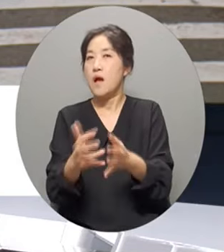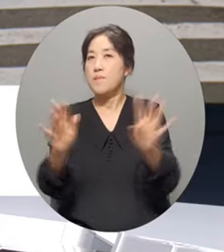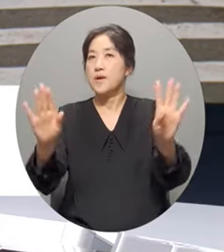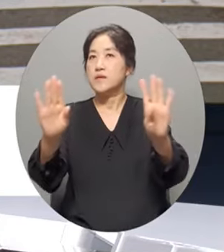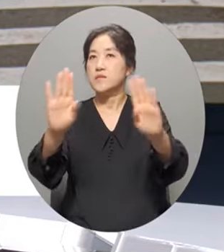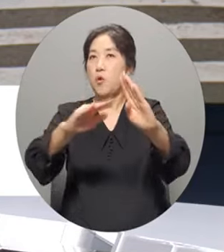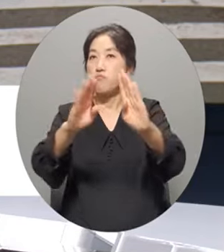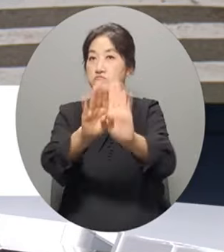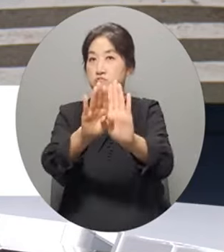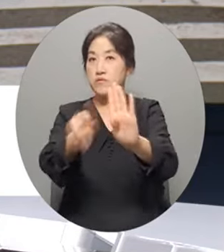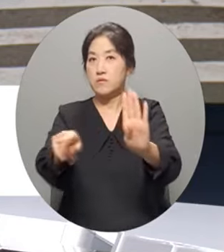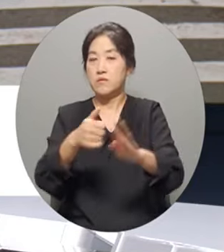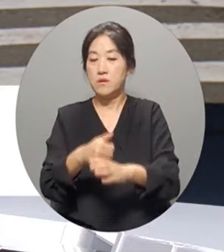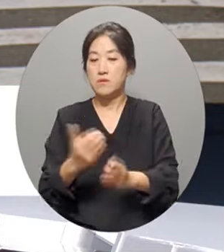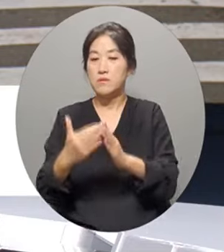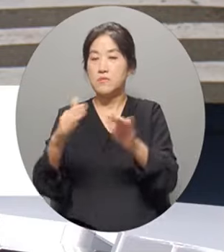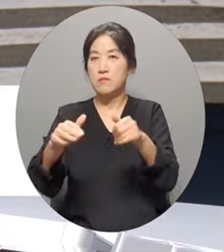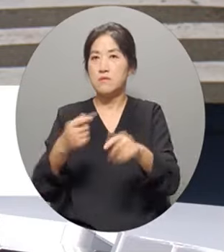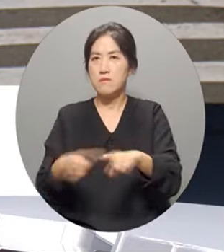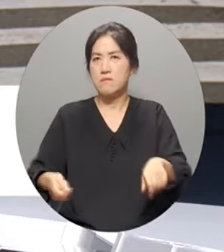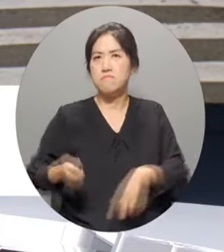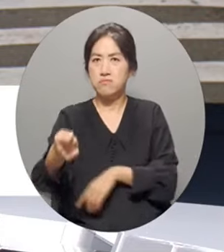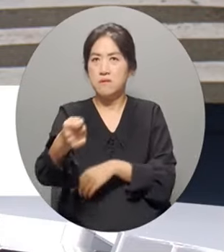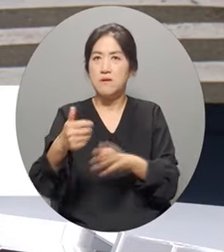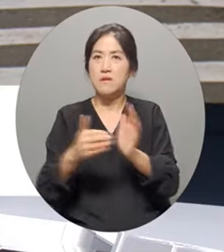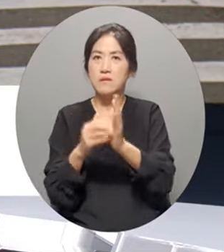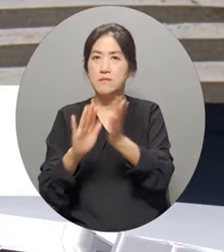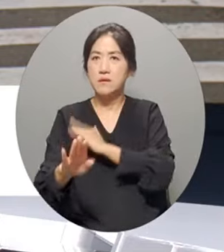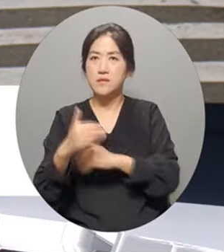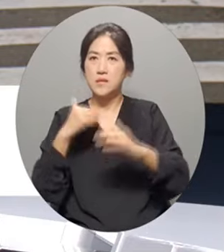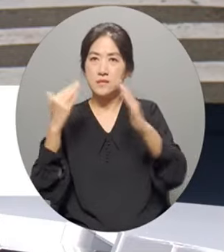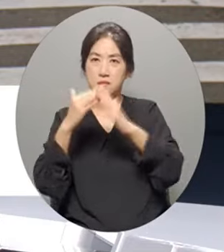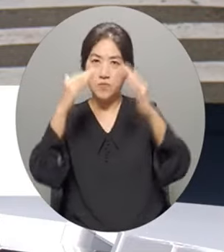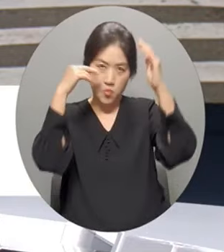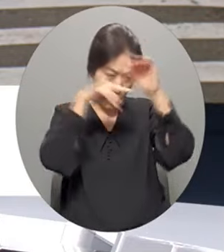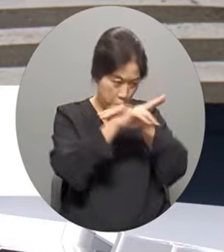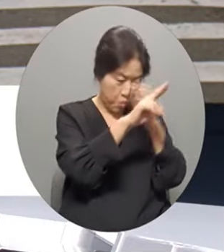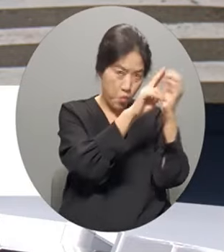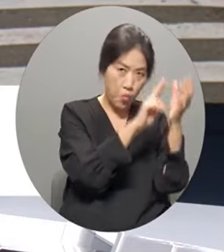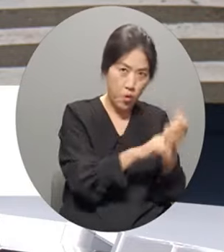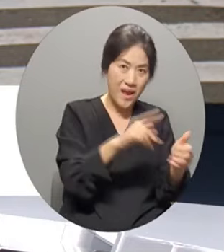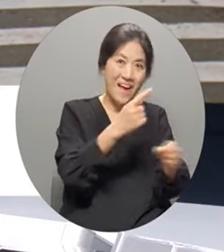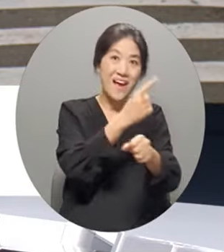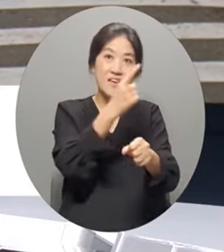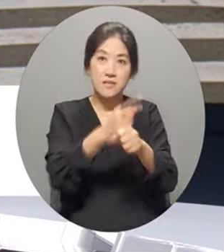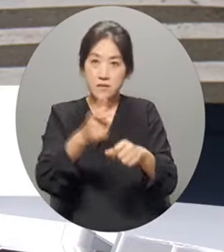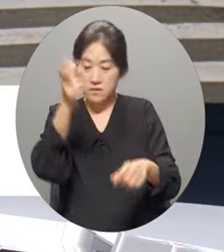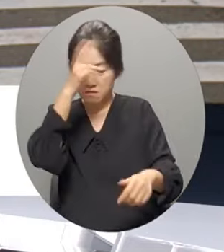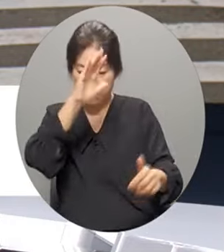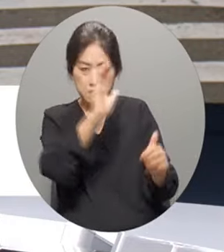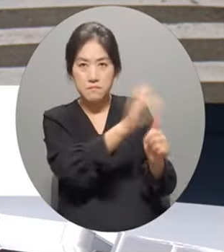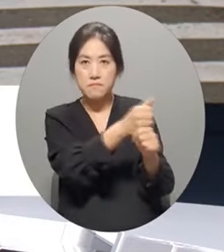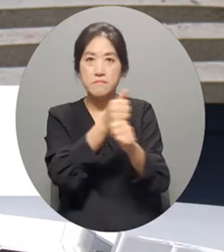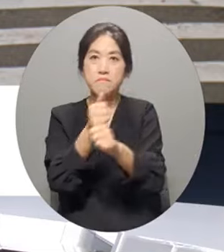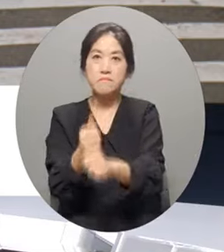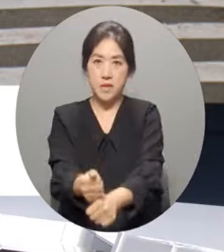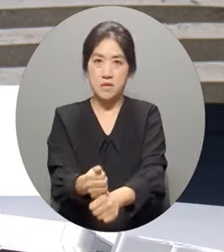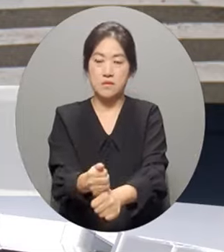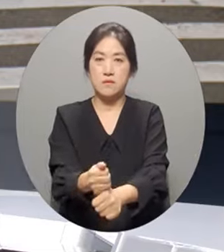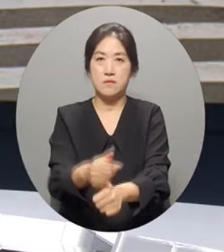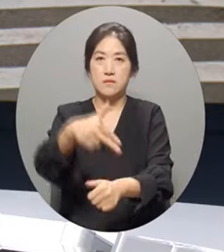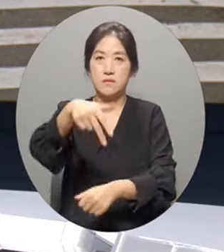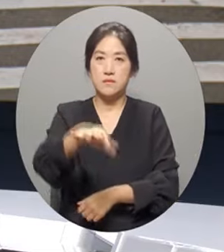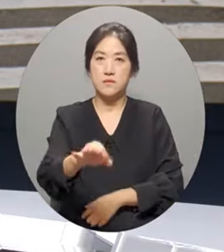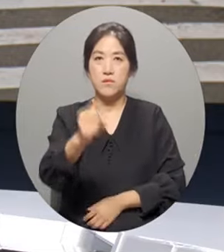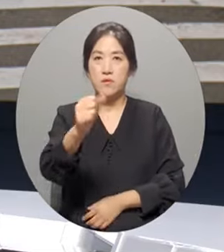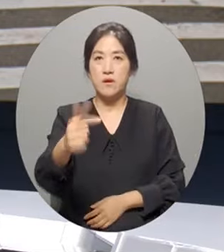정문 근처에서 이웃에게 흉기를 휘두른 뒤 자신의 집으로 도주했다가 1시간 만에 경찰에 붙잡혔습니다.